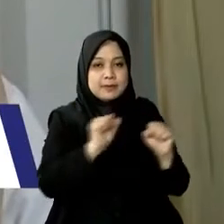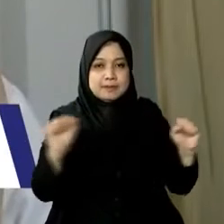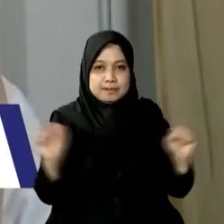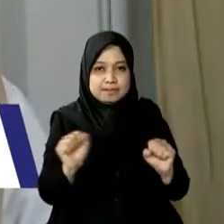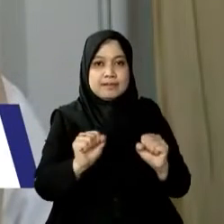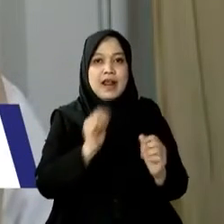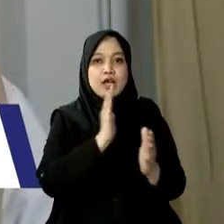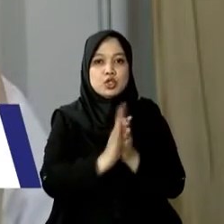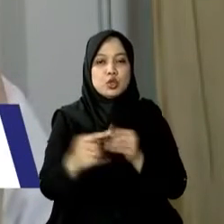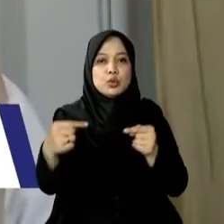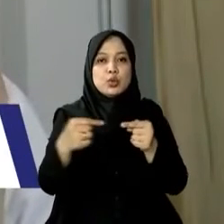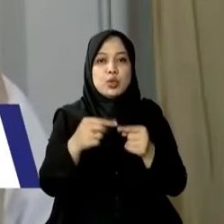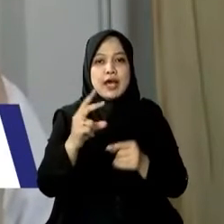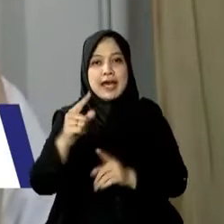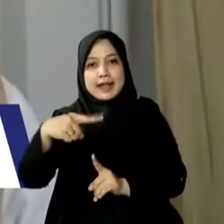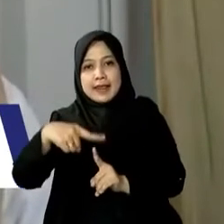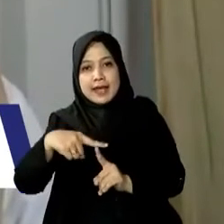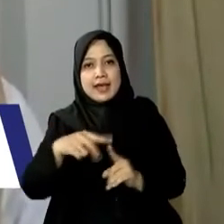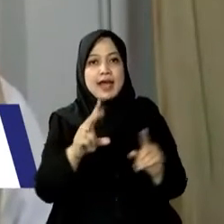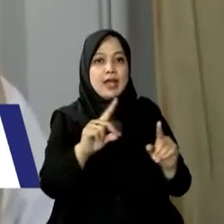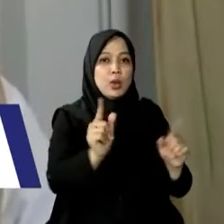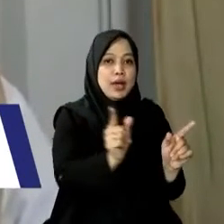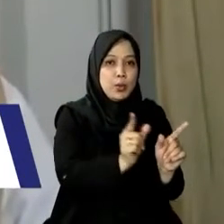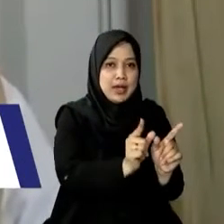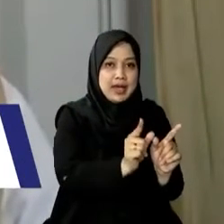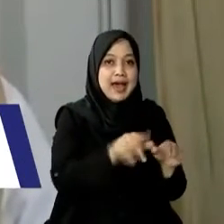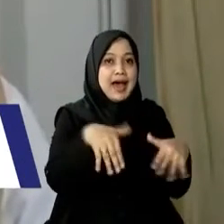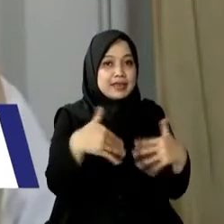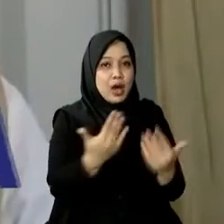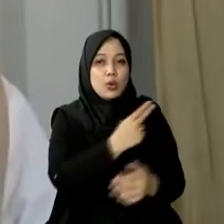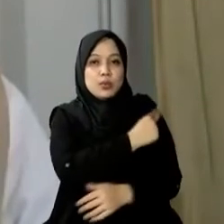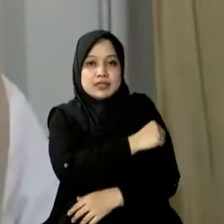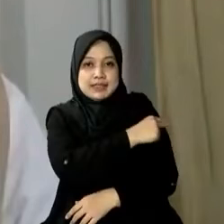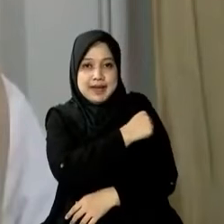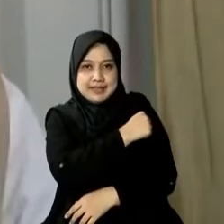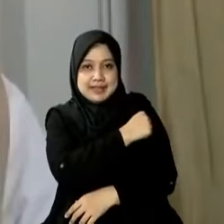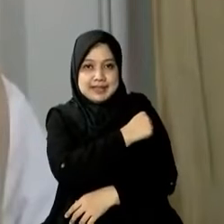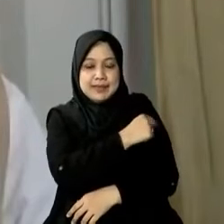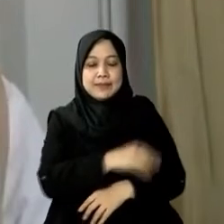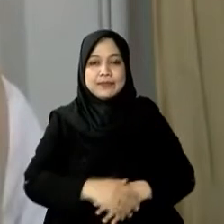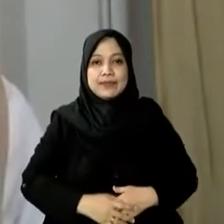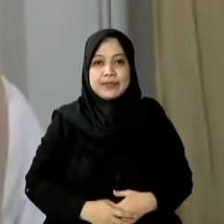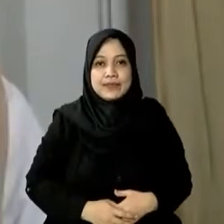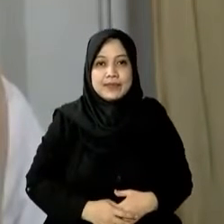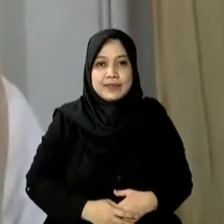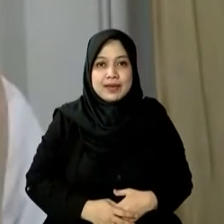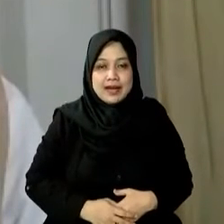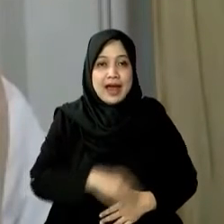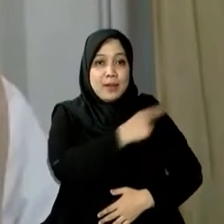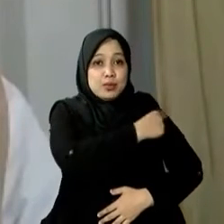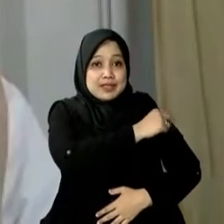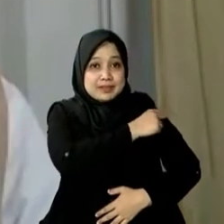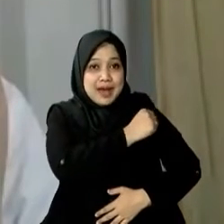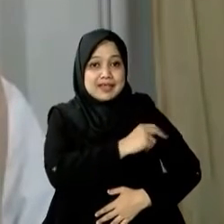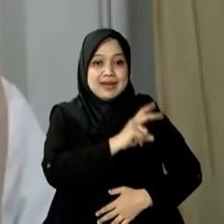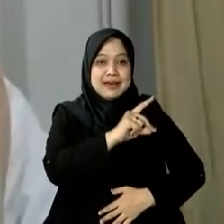14 RW ataupun Puskesmas jadi Puskesmas dansatgas RT